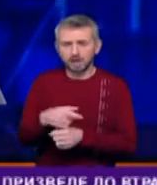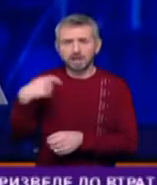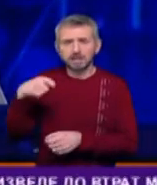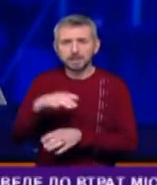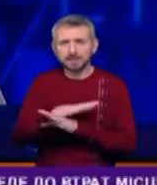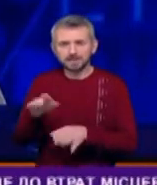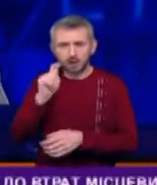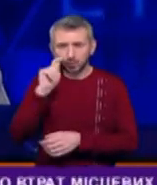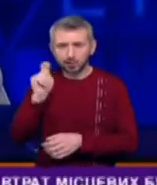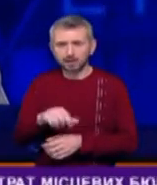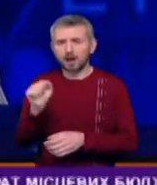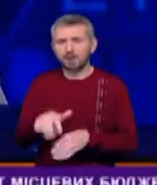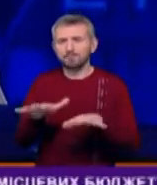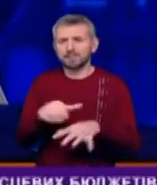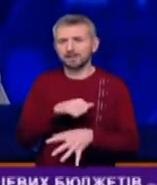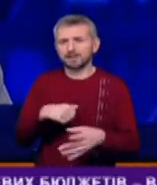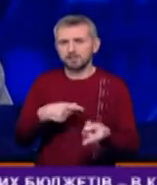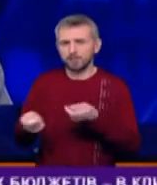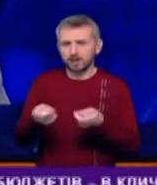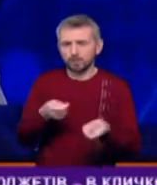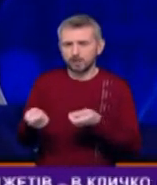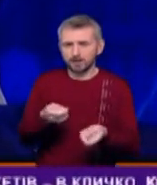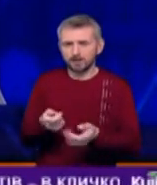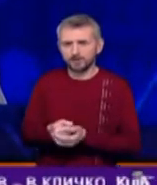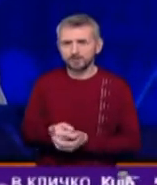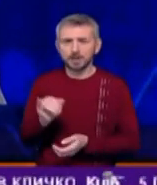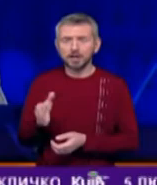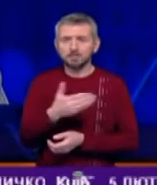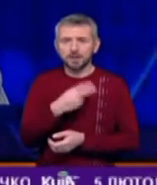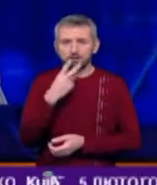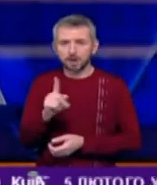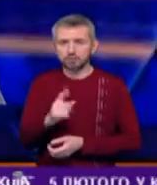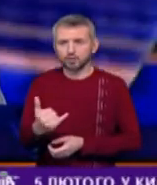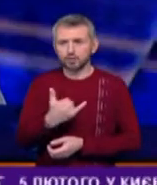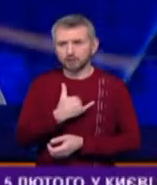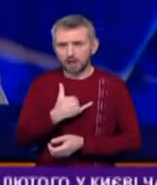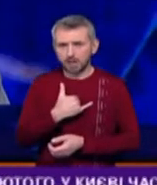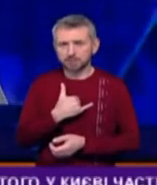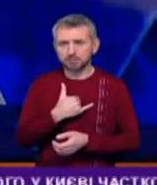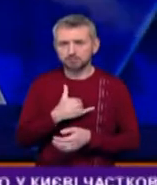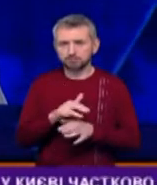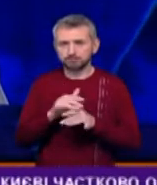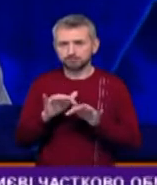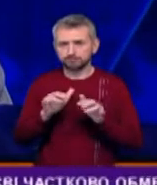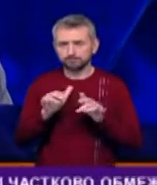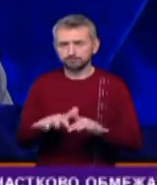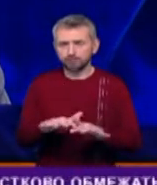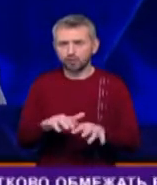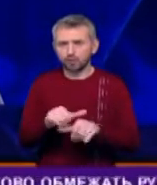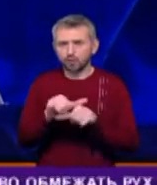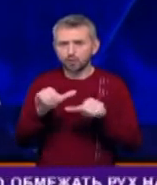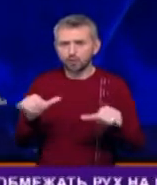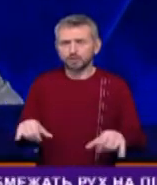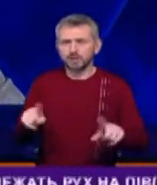президент України, а місцеве самоврядування. Так, і ми бачимо, що в нас іде процес укруплення і створення територіальних громад,